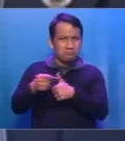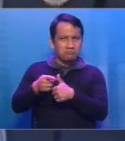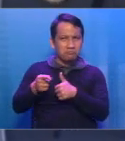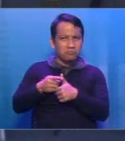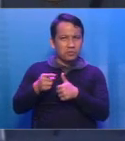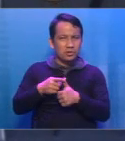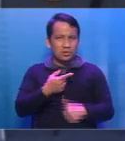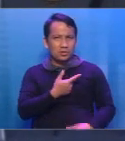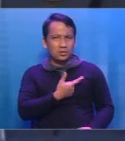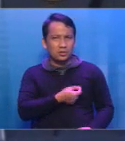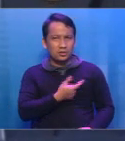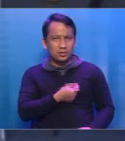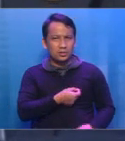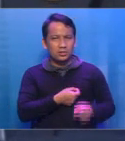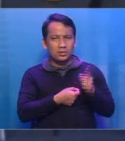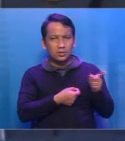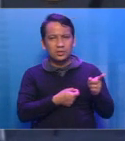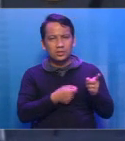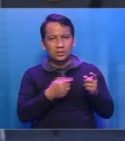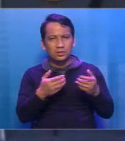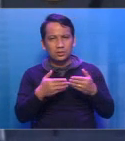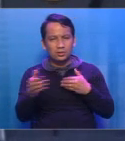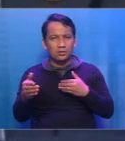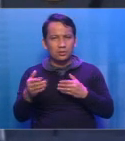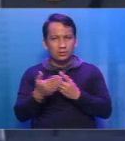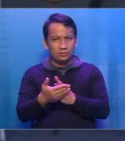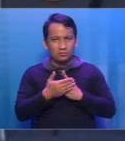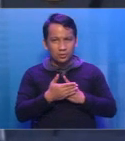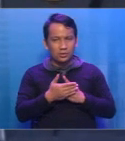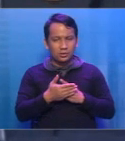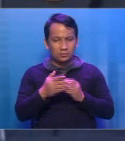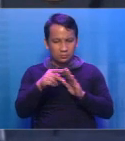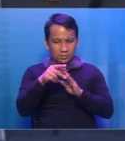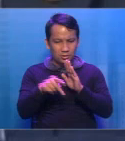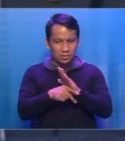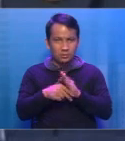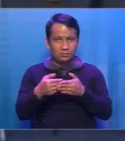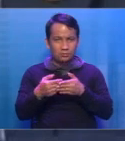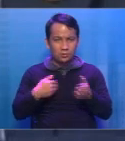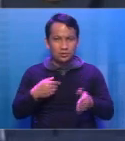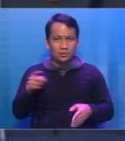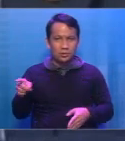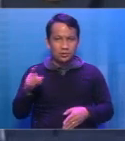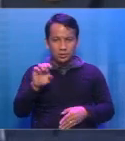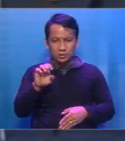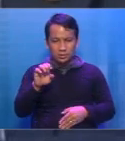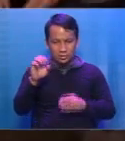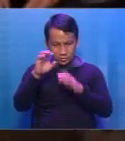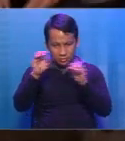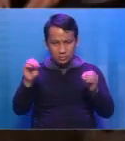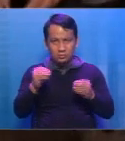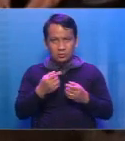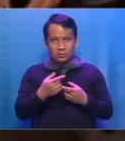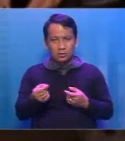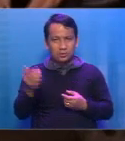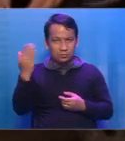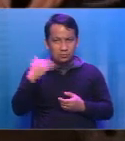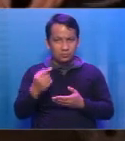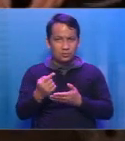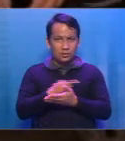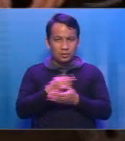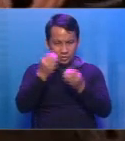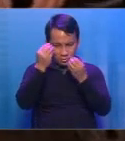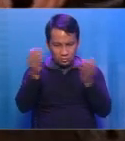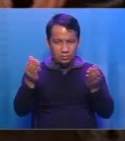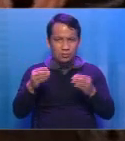magpatunayang guilty si Sinas ng paglabag sa quarantine protocols bago siya bigyan ng executive clemency ng Pangulo. Nitong weekend, sinabi